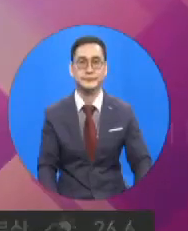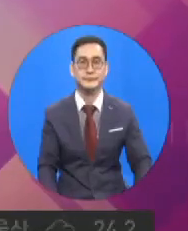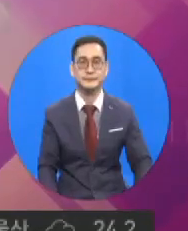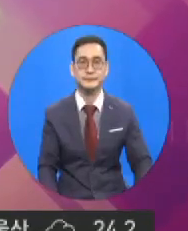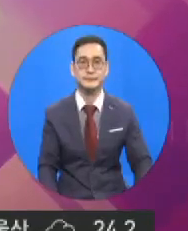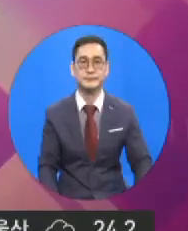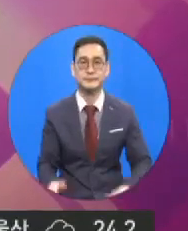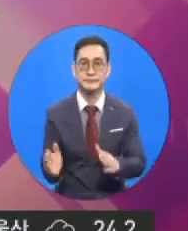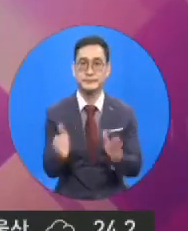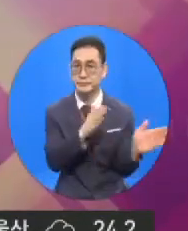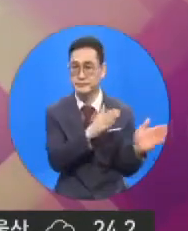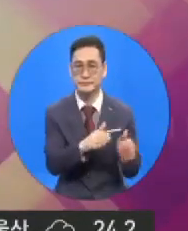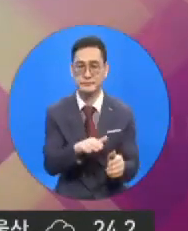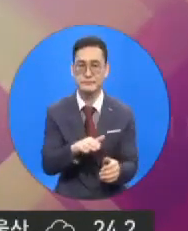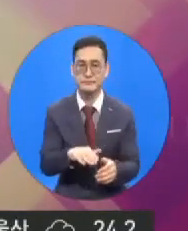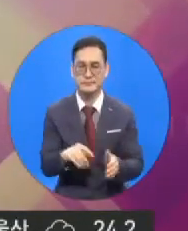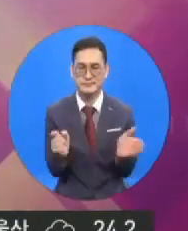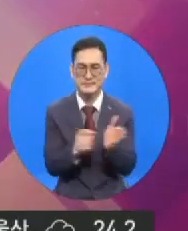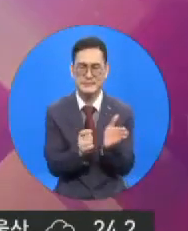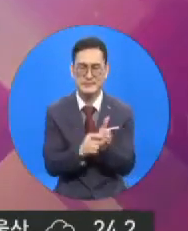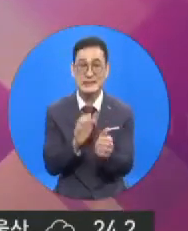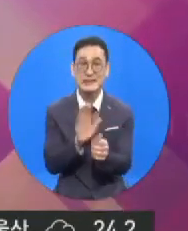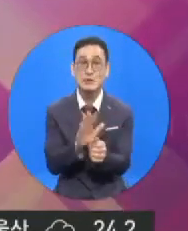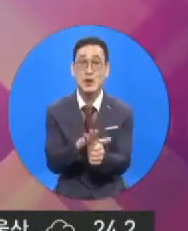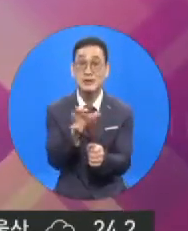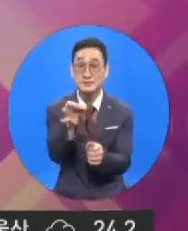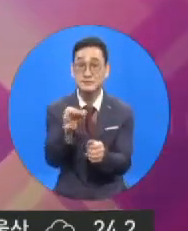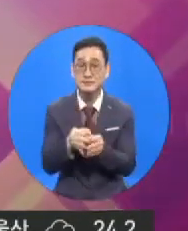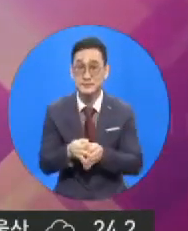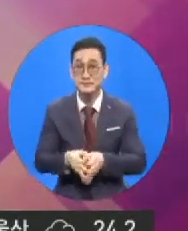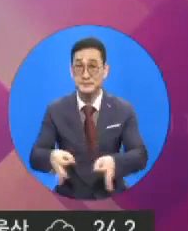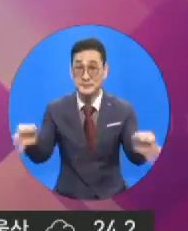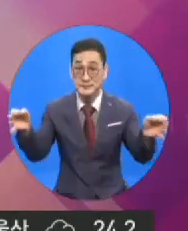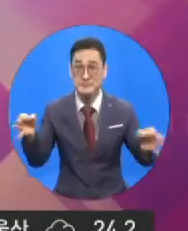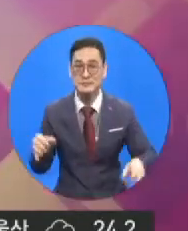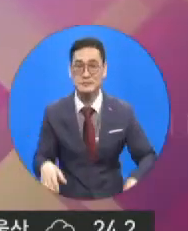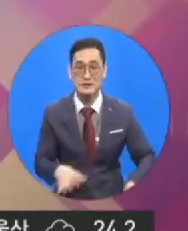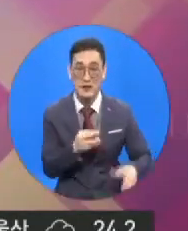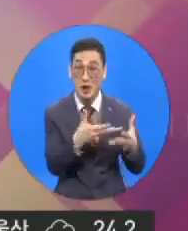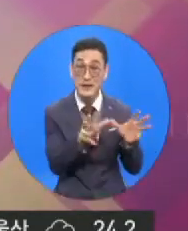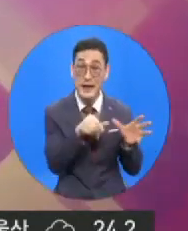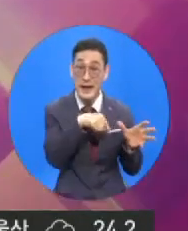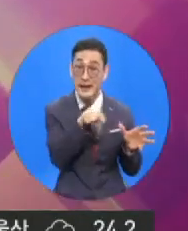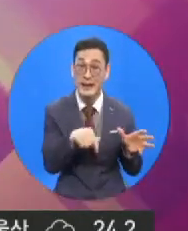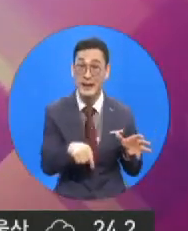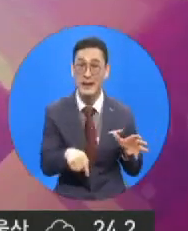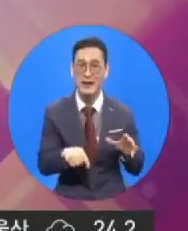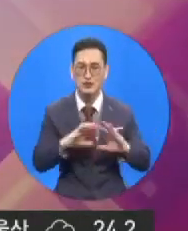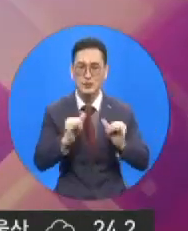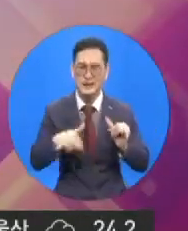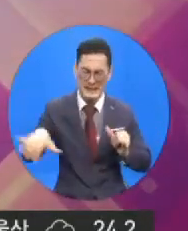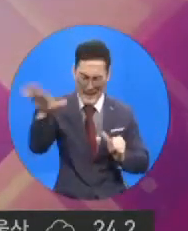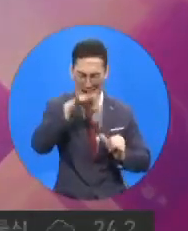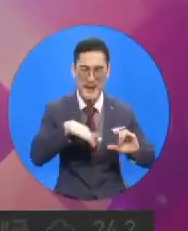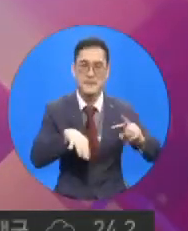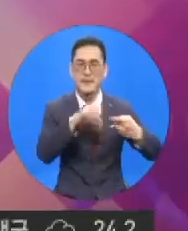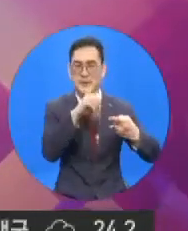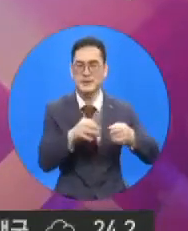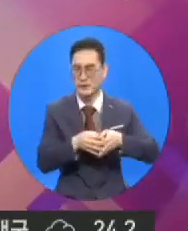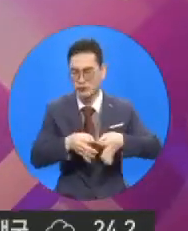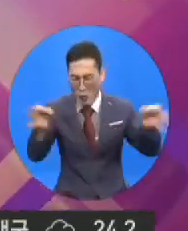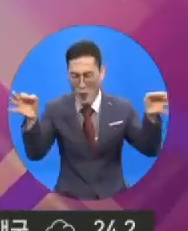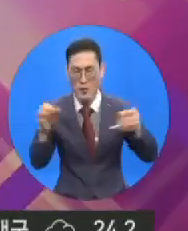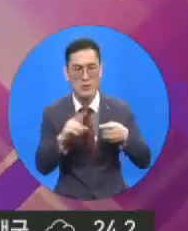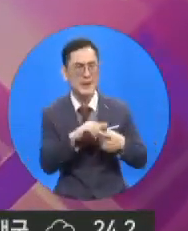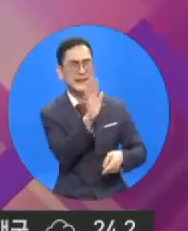이 재난지원금과 관련해서 여권 안에서도 논란이 일고 있습니다. 누구는 다 주자, 누구는 분류해서 필요한 사람들에게만